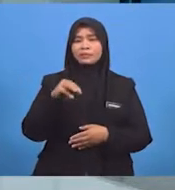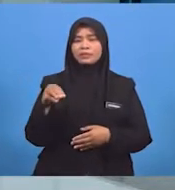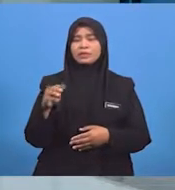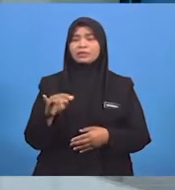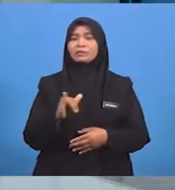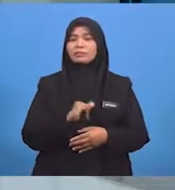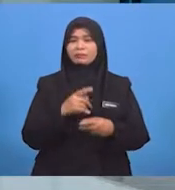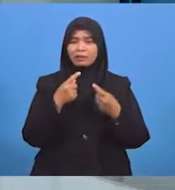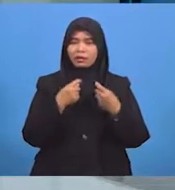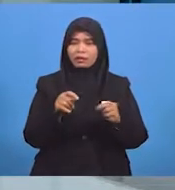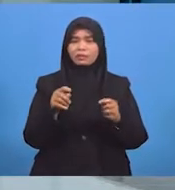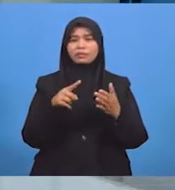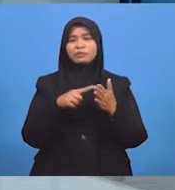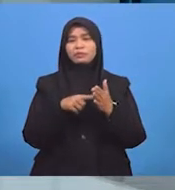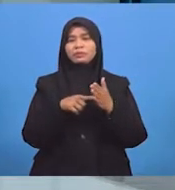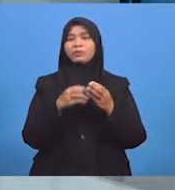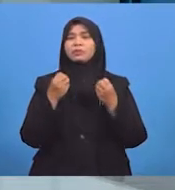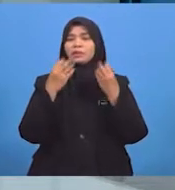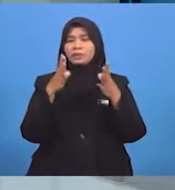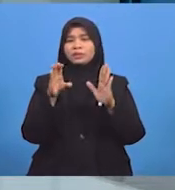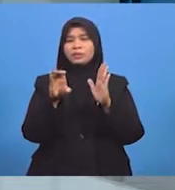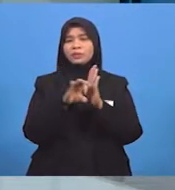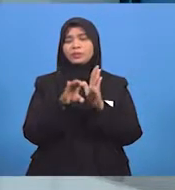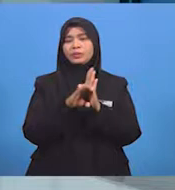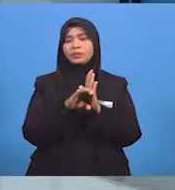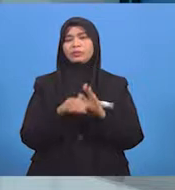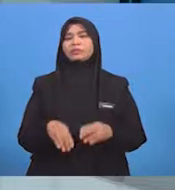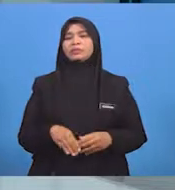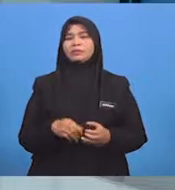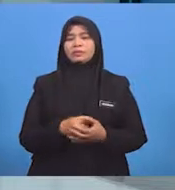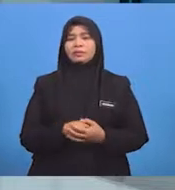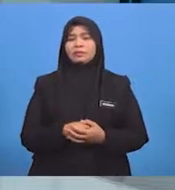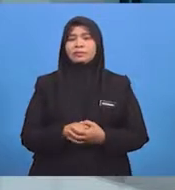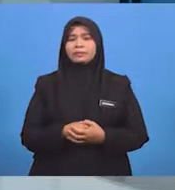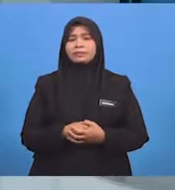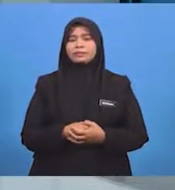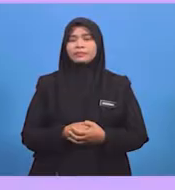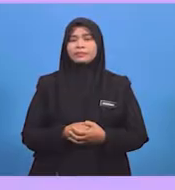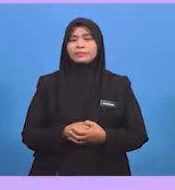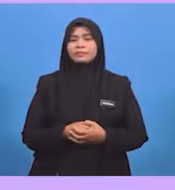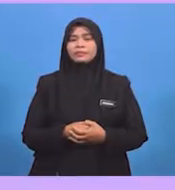telah menunjukkan beberapa contoh pengiraan kadar pertukaran asing.